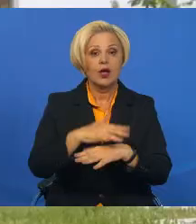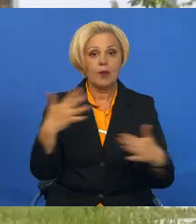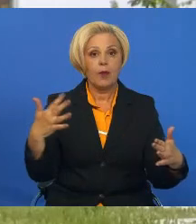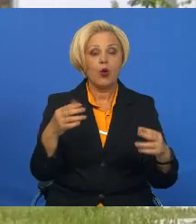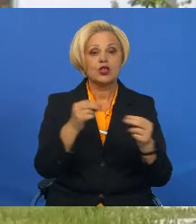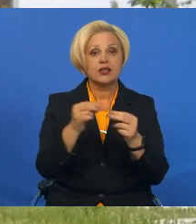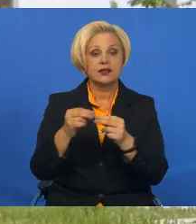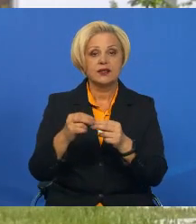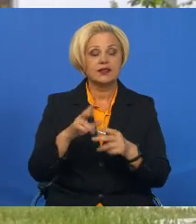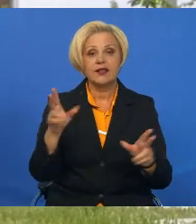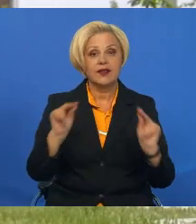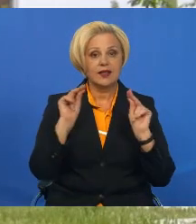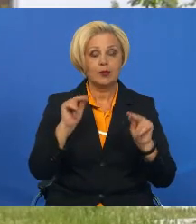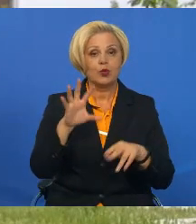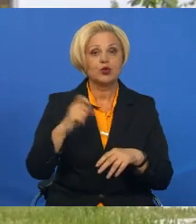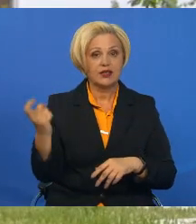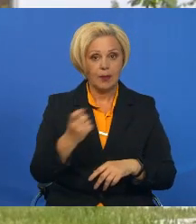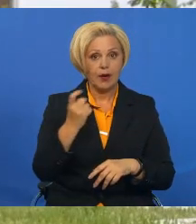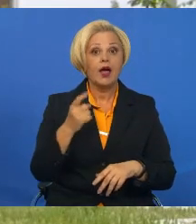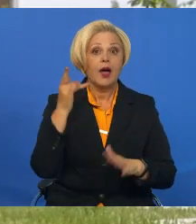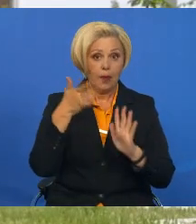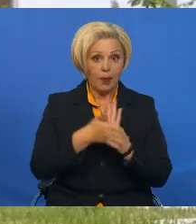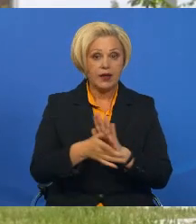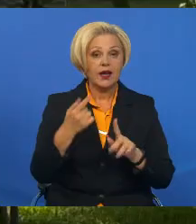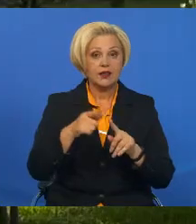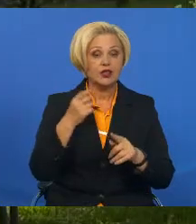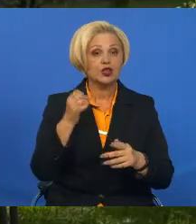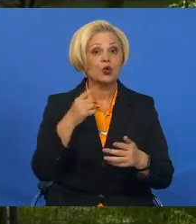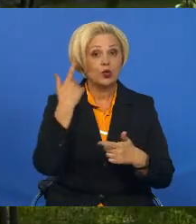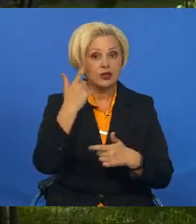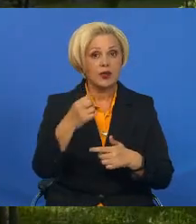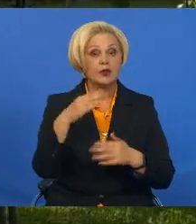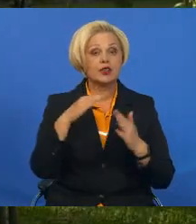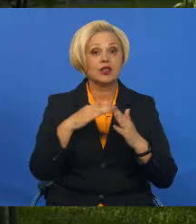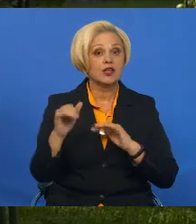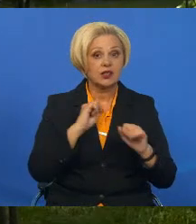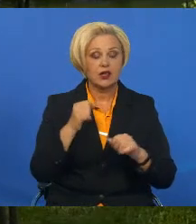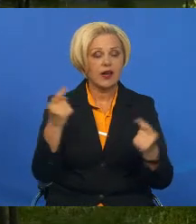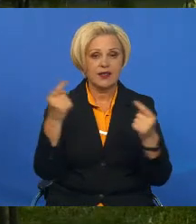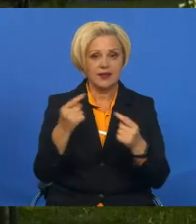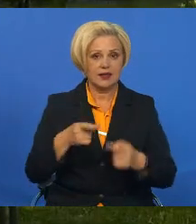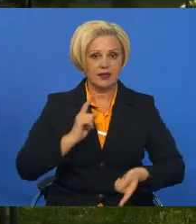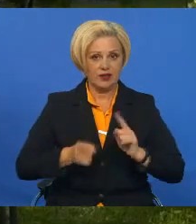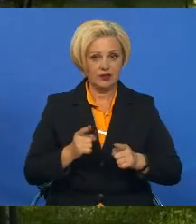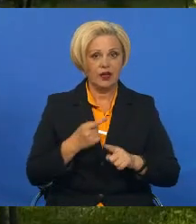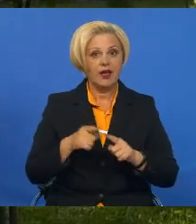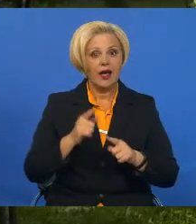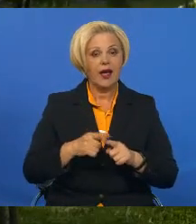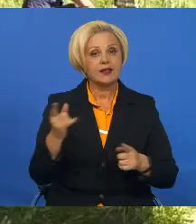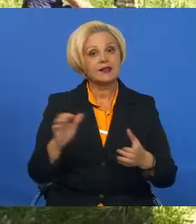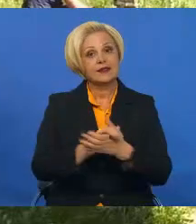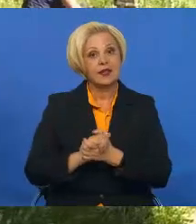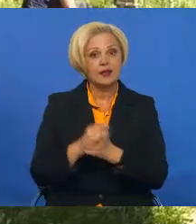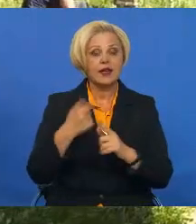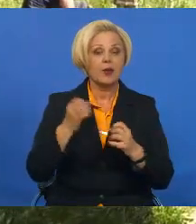дзясятак недабрасумленных сабачнікаў. Відавочна, што дадзеныя ЖКГ і блізка не адпавядаюцца рэчаіснасці. Што гэта? Грамадзянская салідарнасць